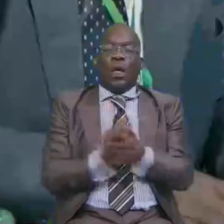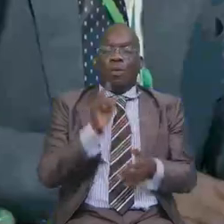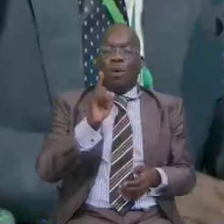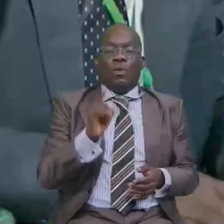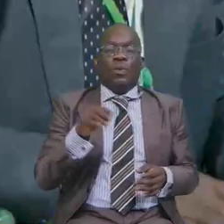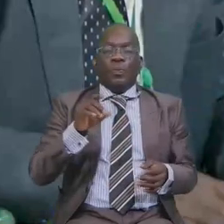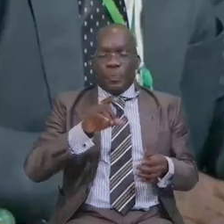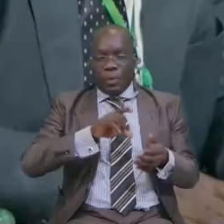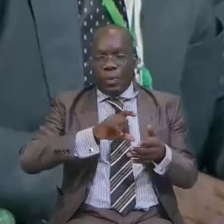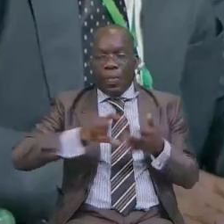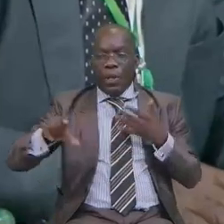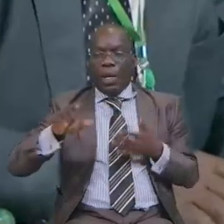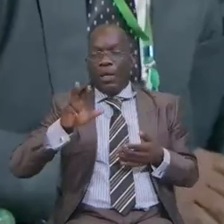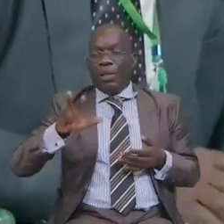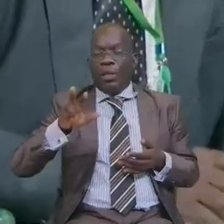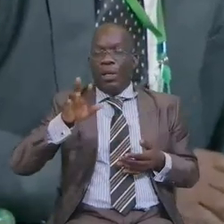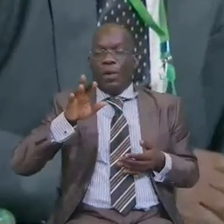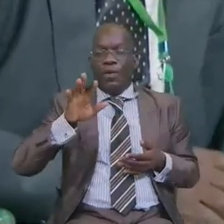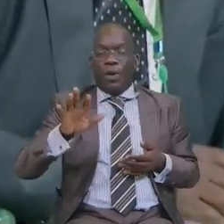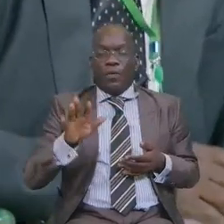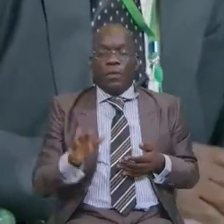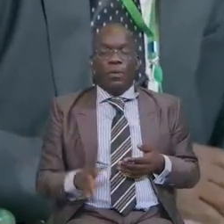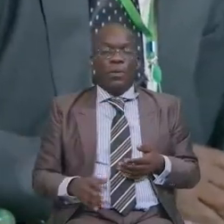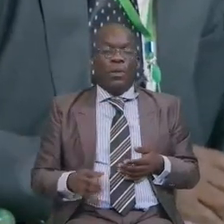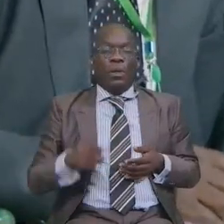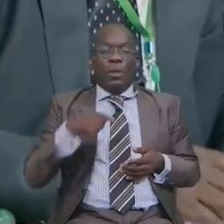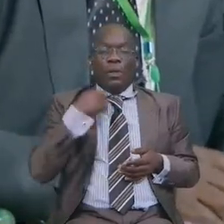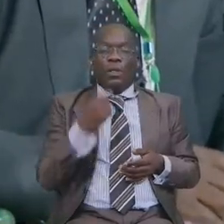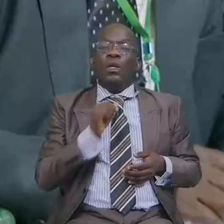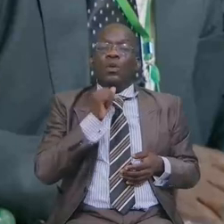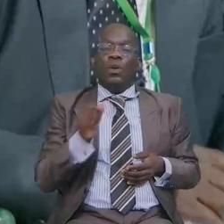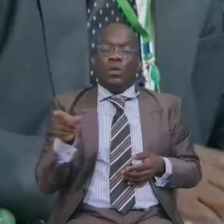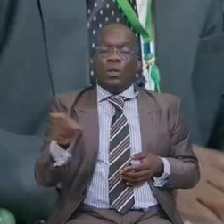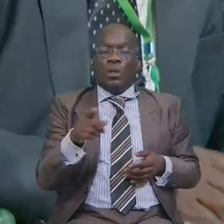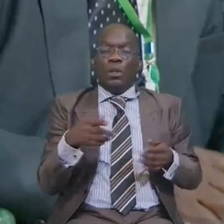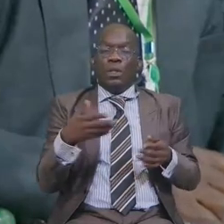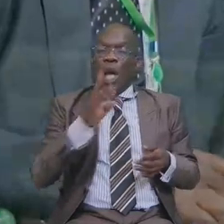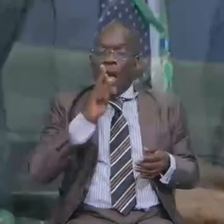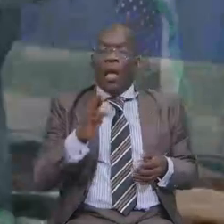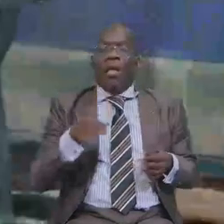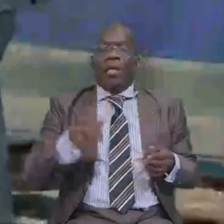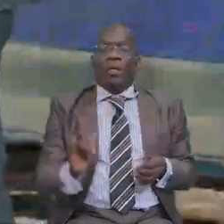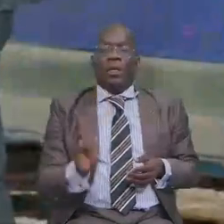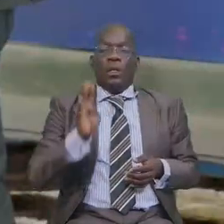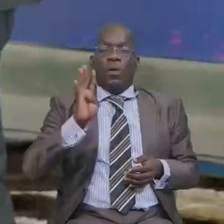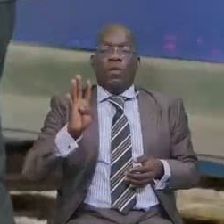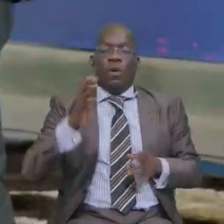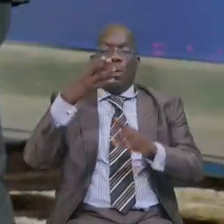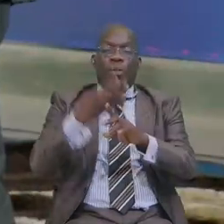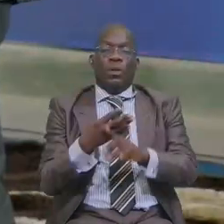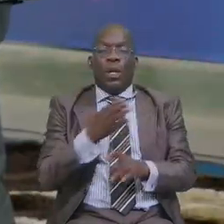35. Verset 35 dit, ne dites-vous pas qu'il y a encore 4 mois jusqu'à la moisson.